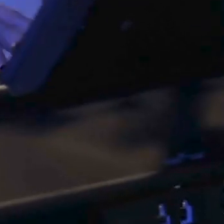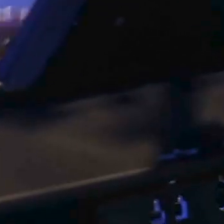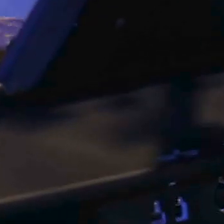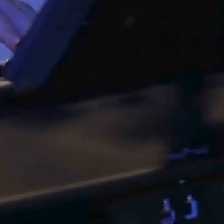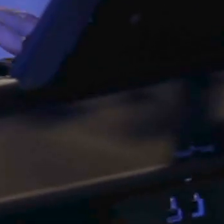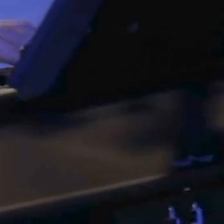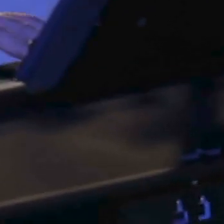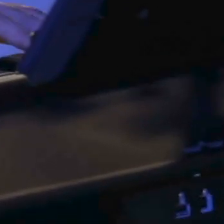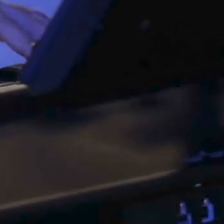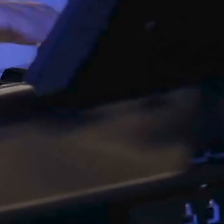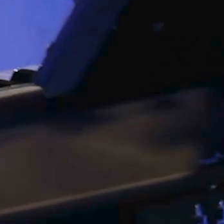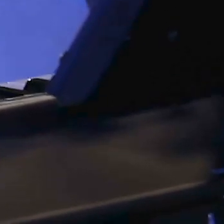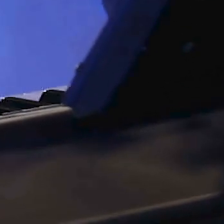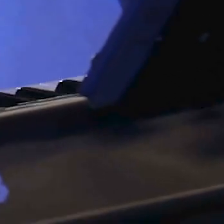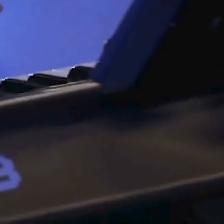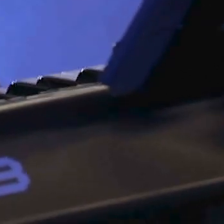Tuhan,